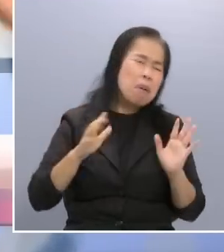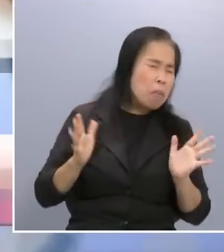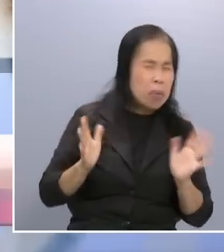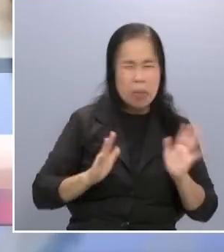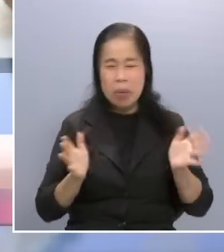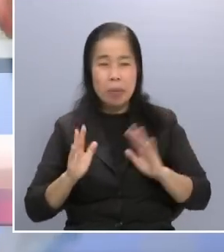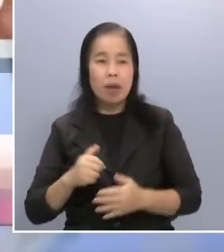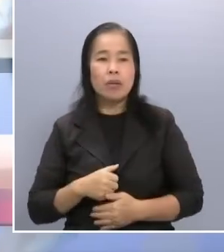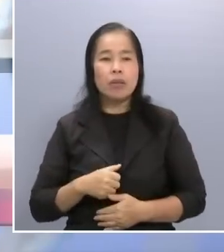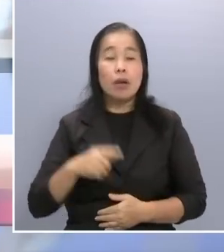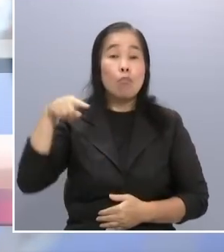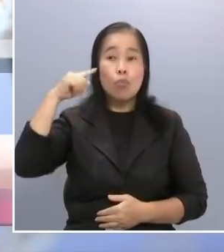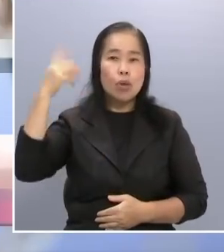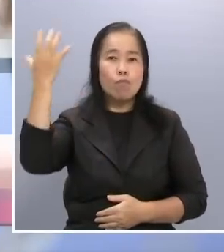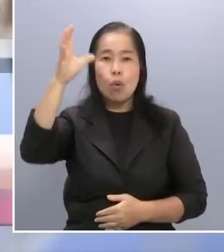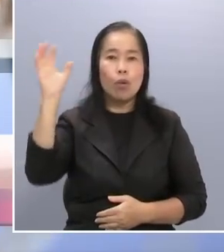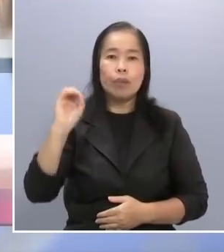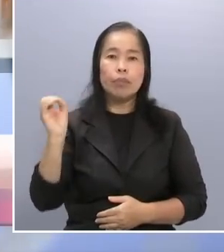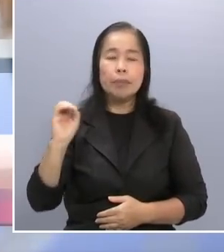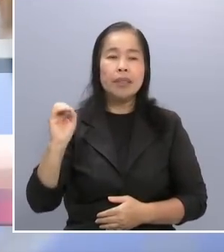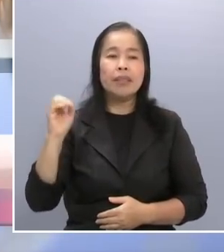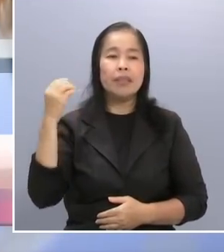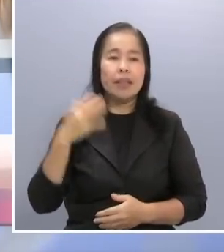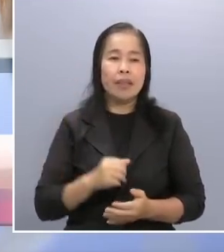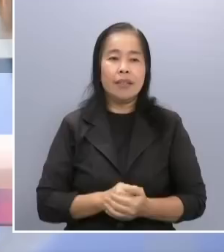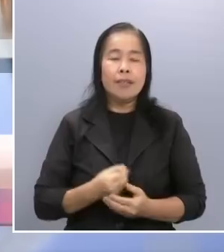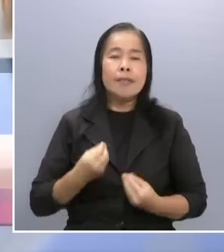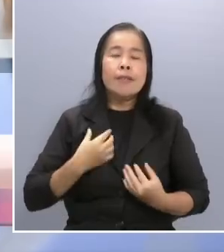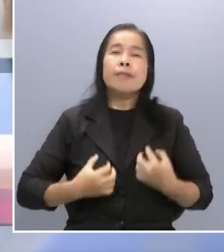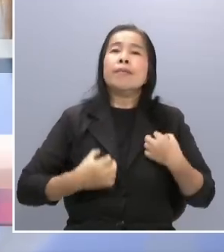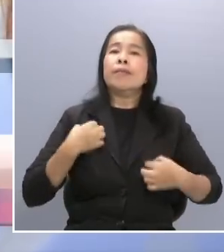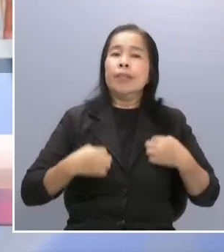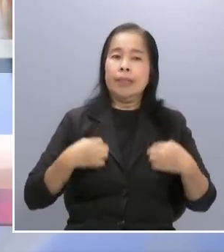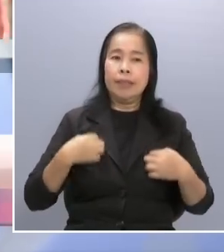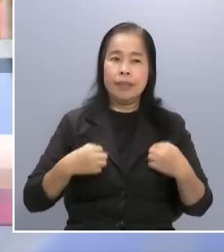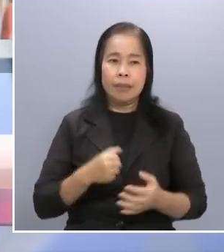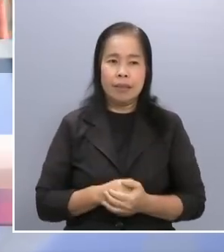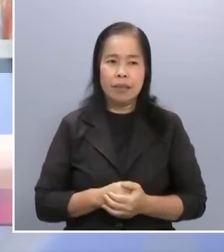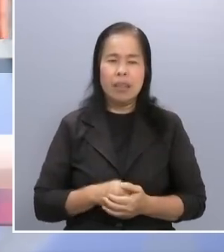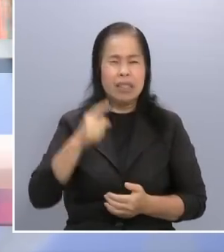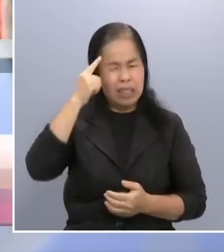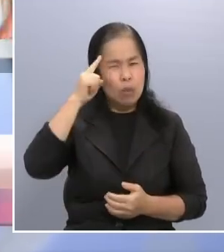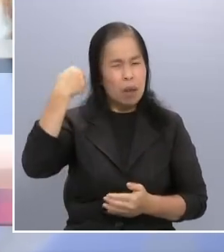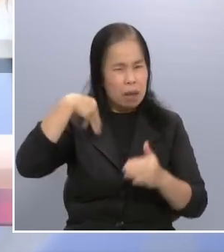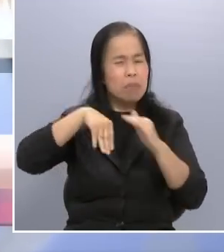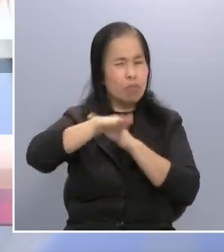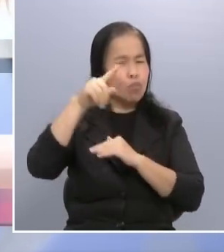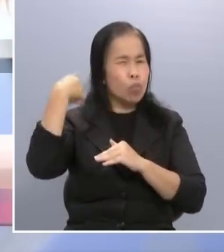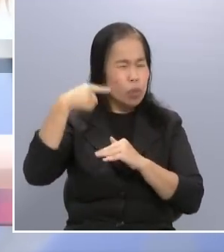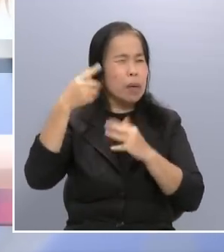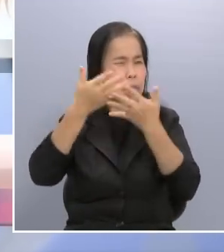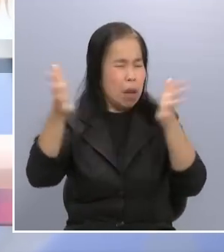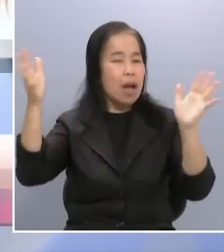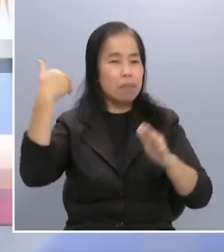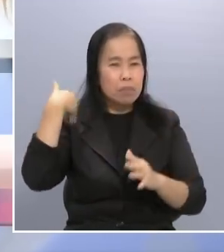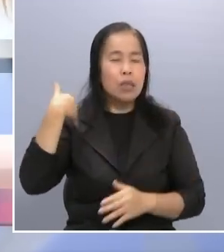ต่ผู้หญิงเขาไม่โพสนะผู้หญิงไม่กล้าโพสมันก็เลยทำให้พี่เดือดไงใช่มันเกินเราไปอ่ะเขาน่าจะมีผู้หญิงหลายคนแหละตอนนั้นอ่ะพี่จับได้เขาโ